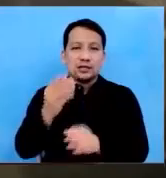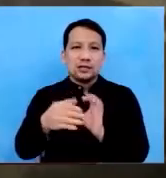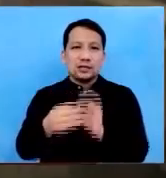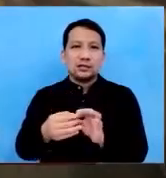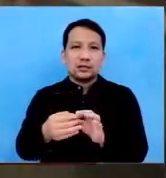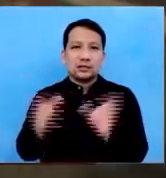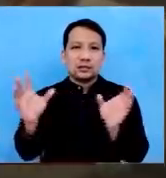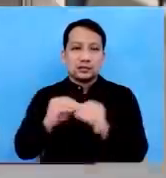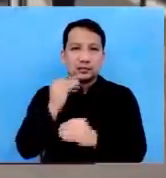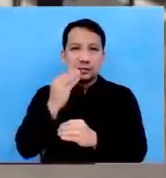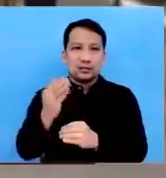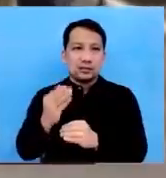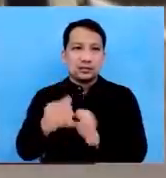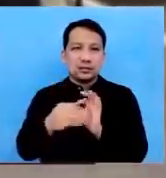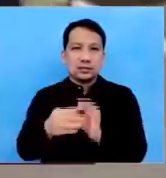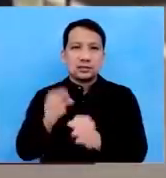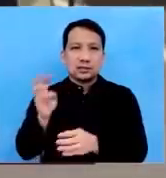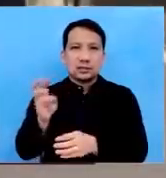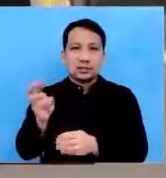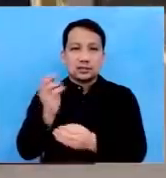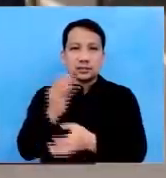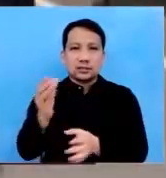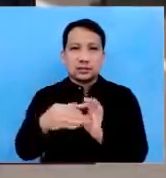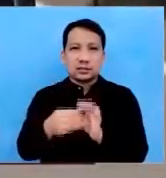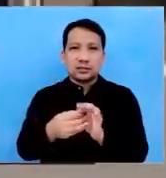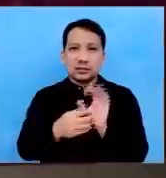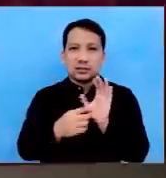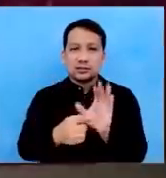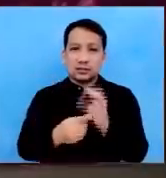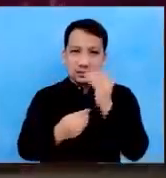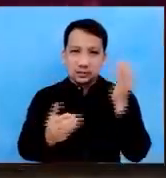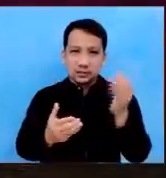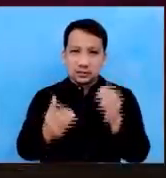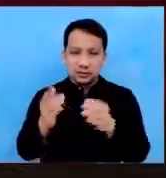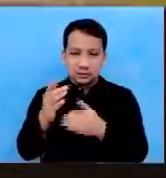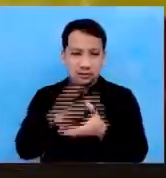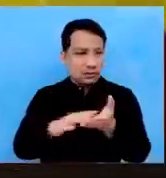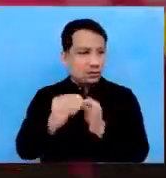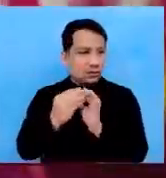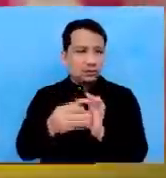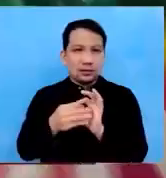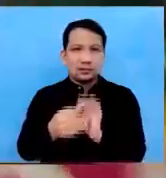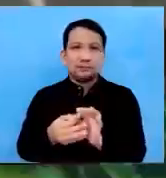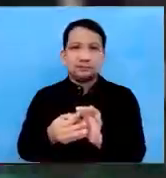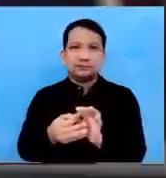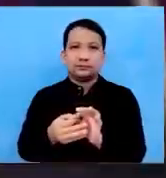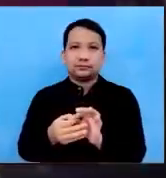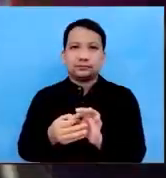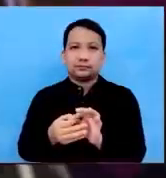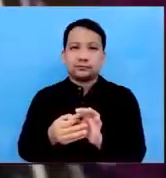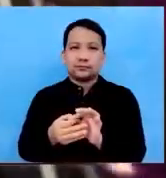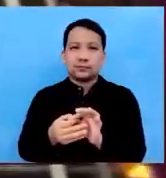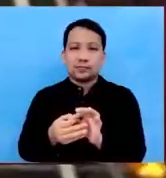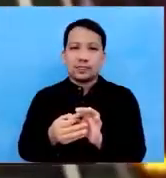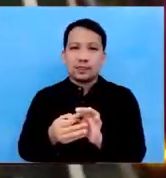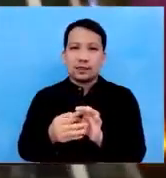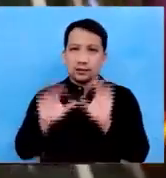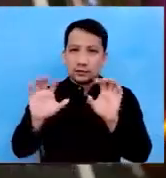sa 60,000 ang naki-Halloween parade ngayong taon para sa temang freedom.